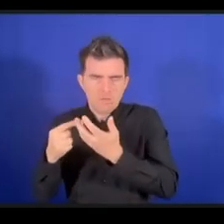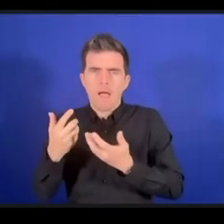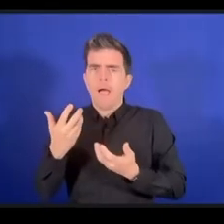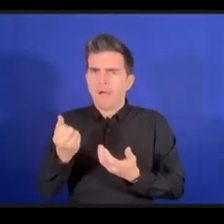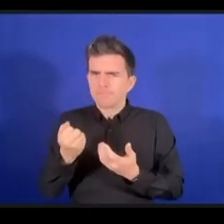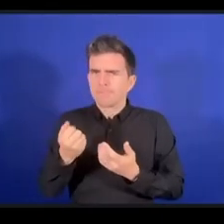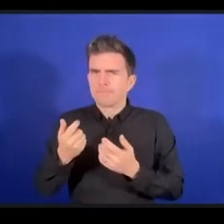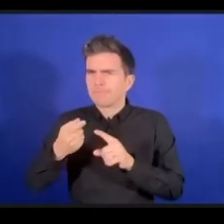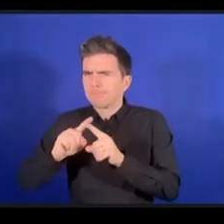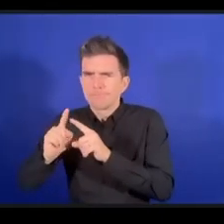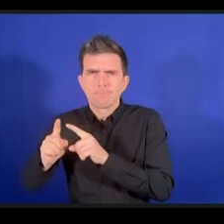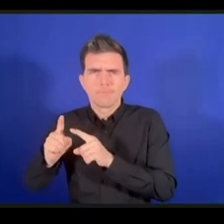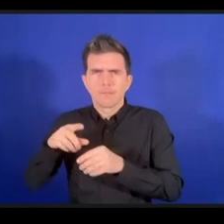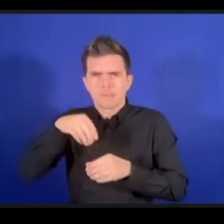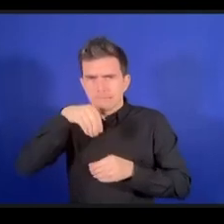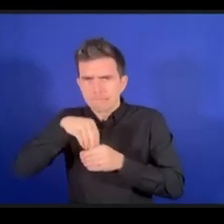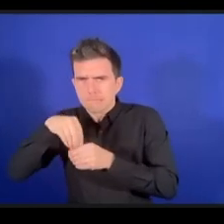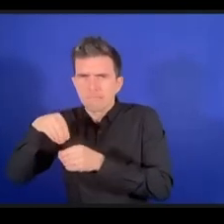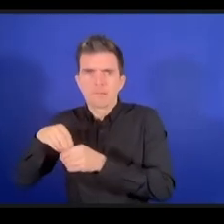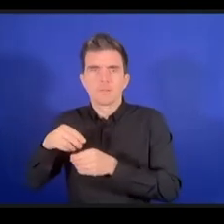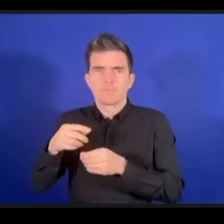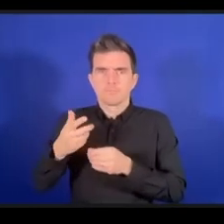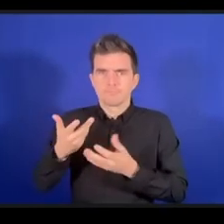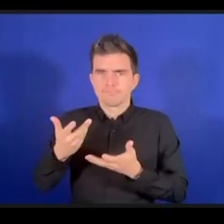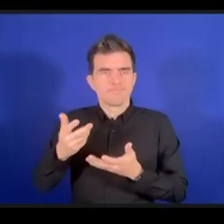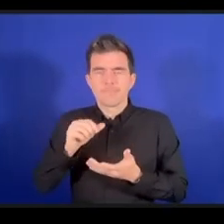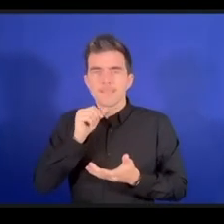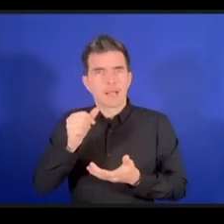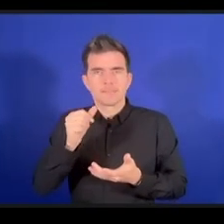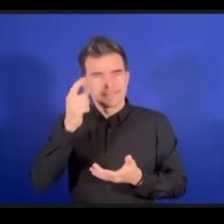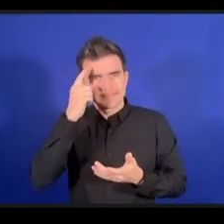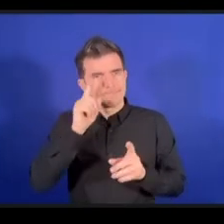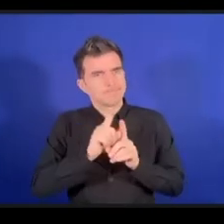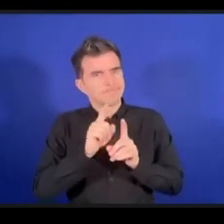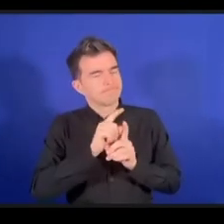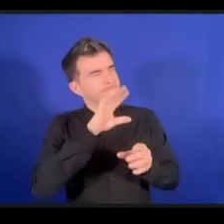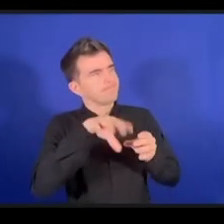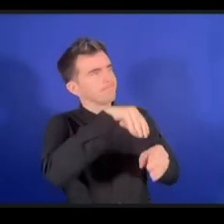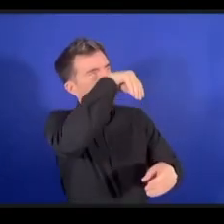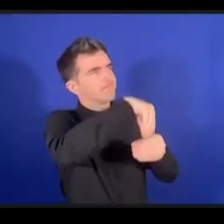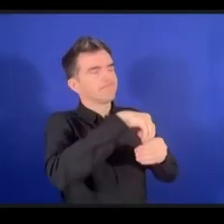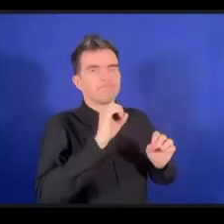计的时候就没有考虑到残障人士的需求，